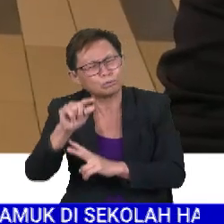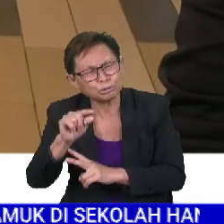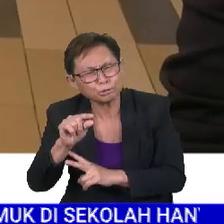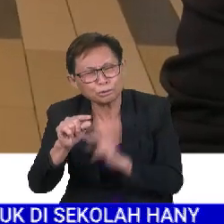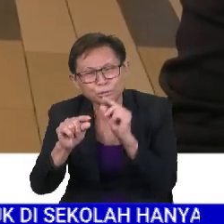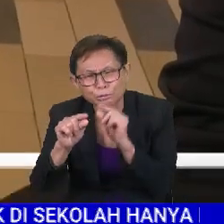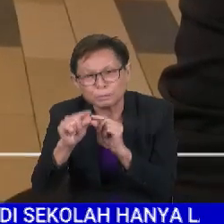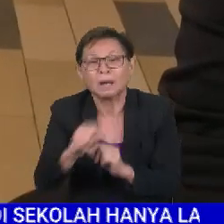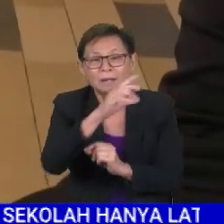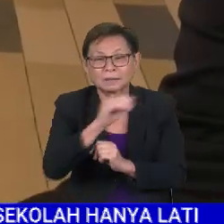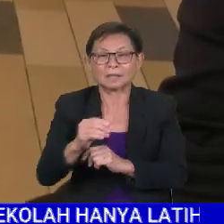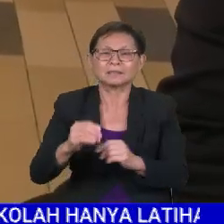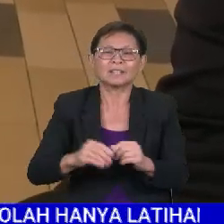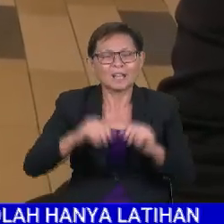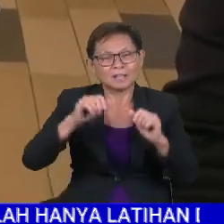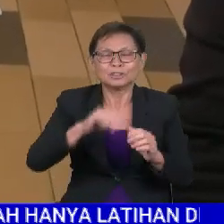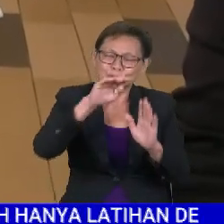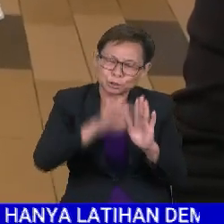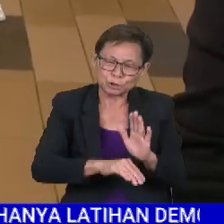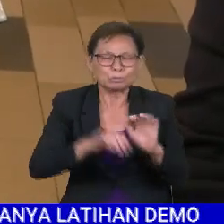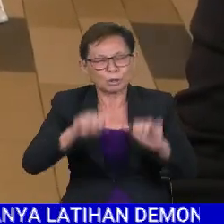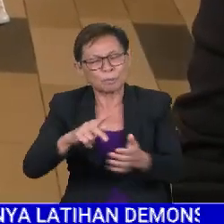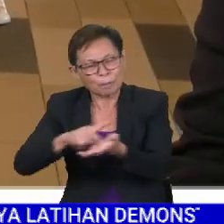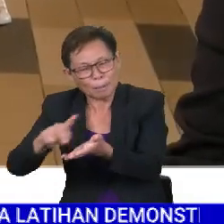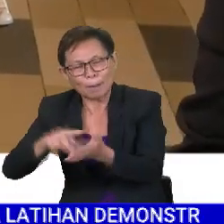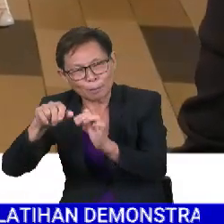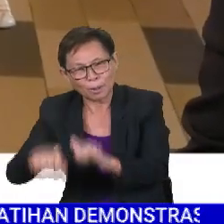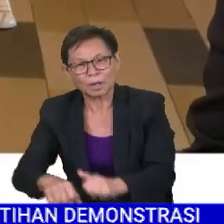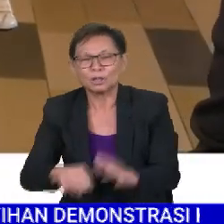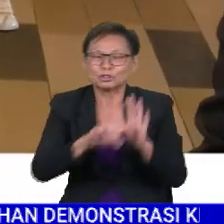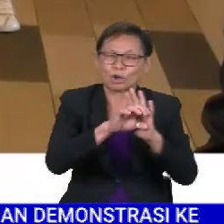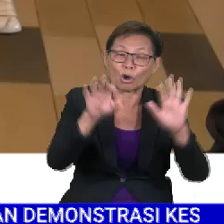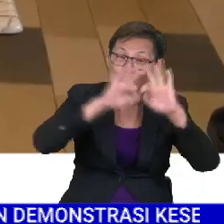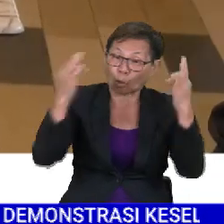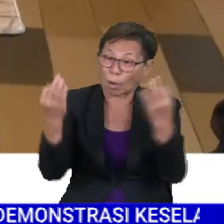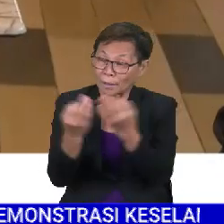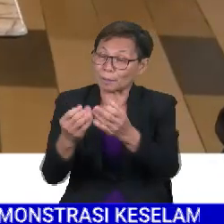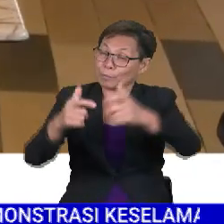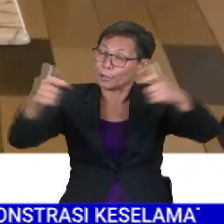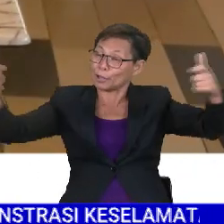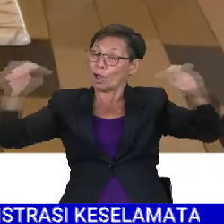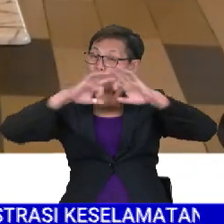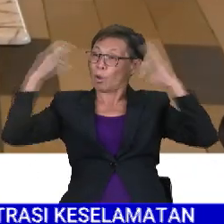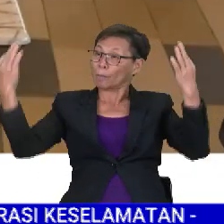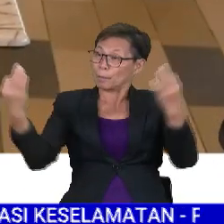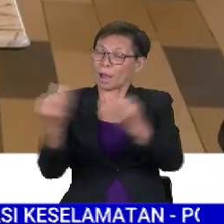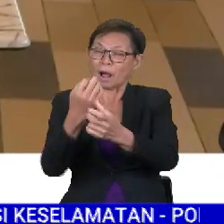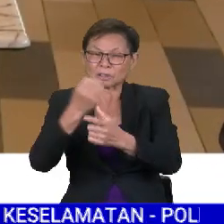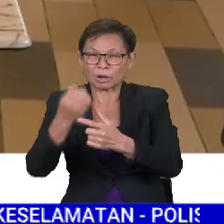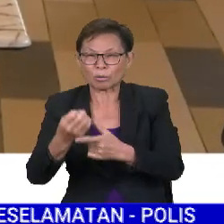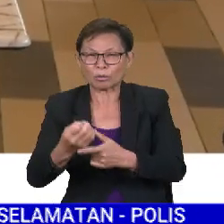dia affordable lah. Maksud dia macam kalau yang berkeluarga besar ataupun dia sendiri